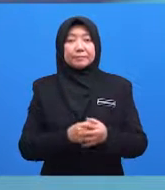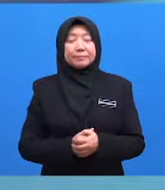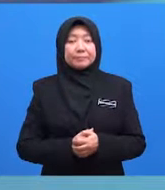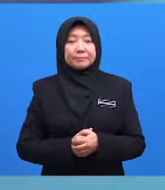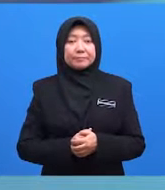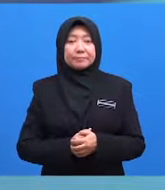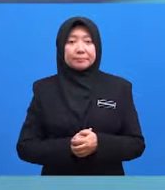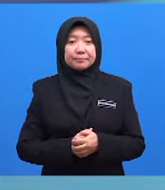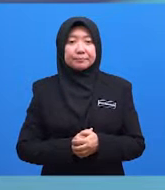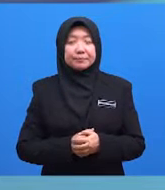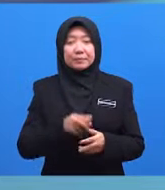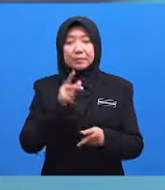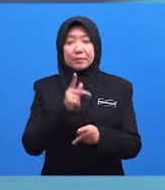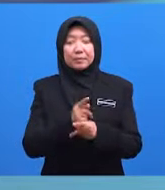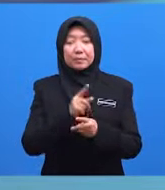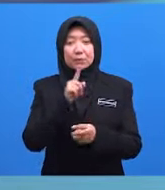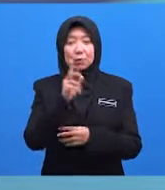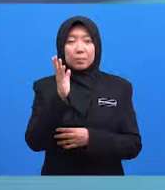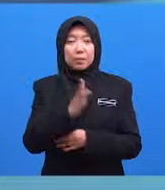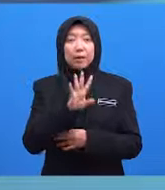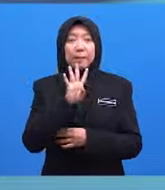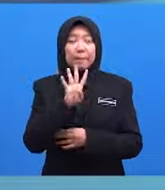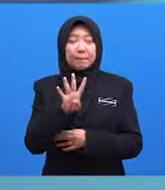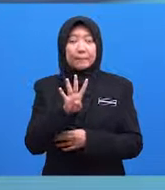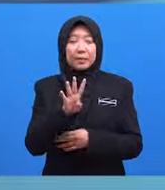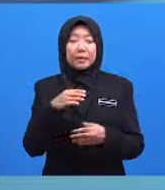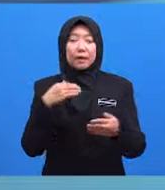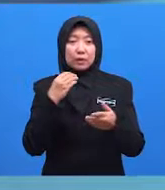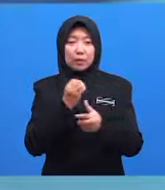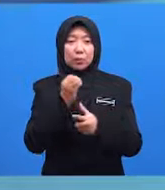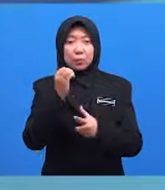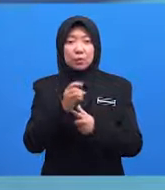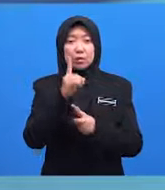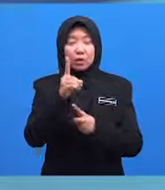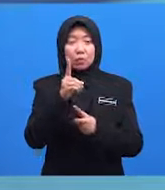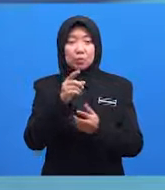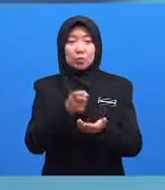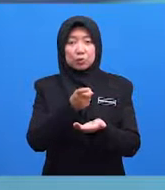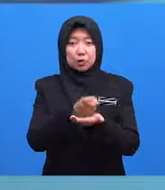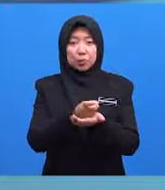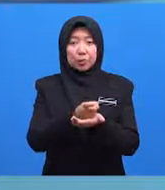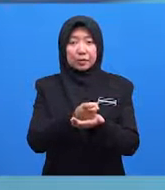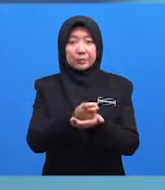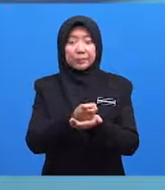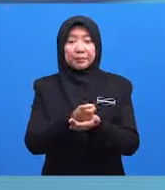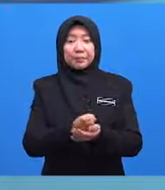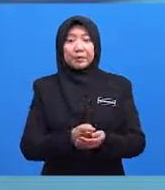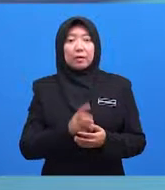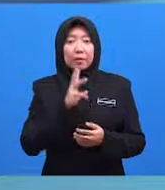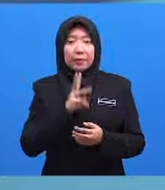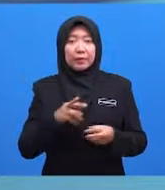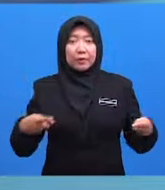8. Simpan 1/4 ke 1 cawan air rebusan pasta kerana